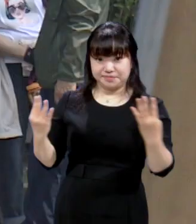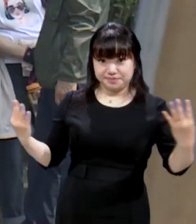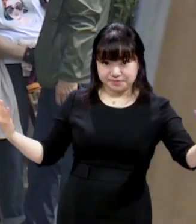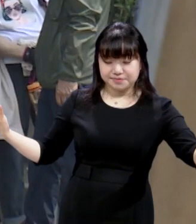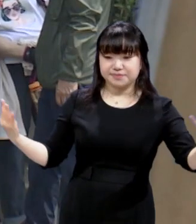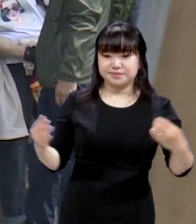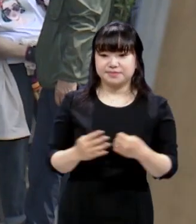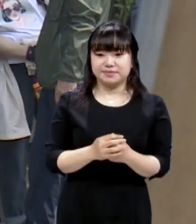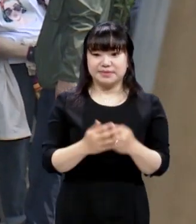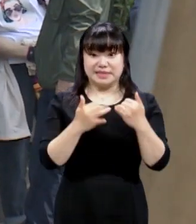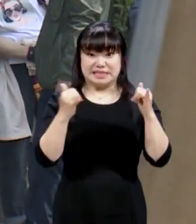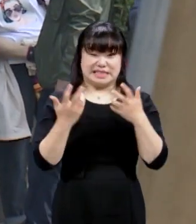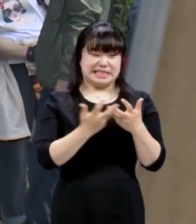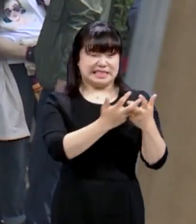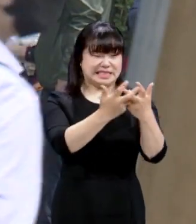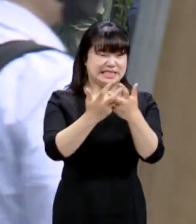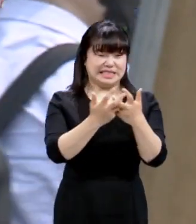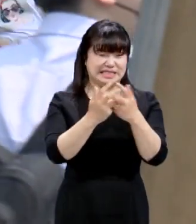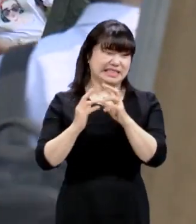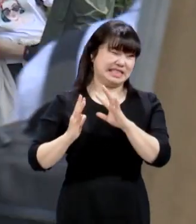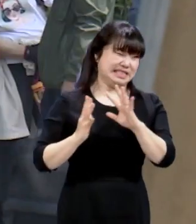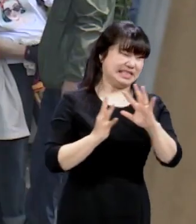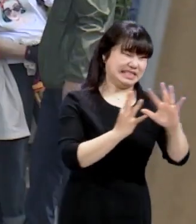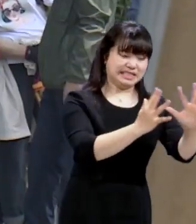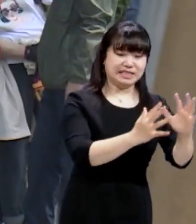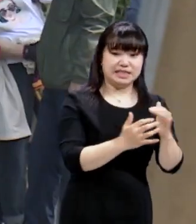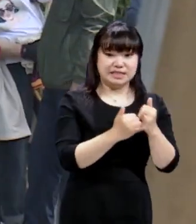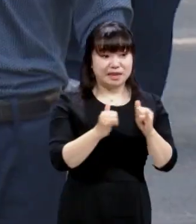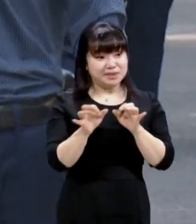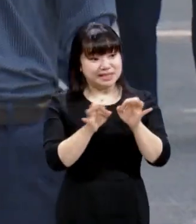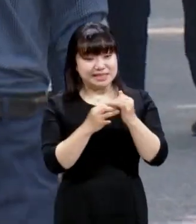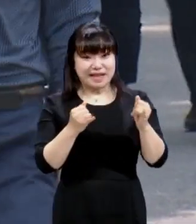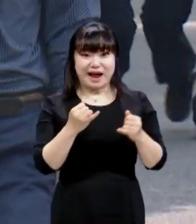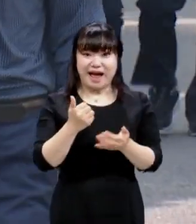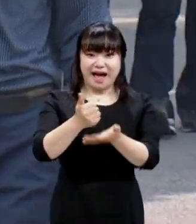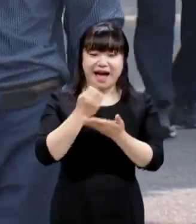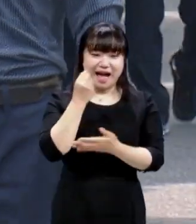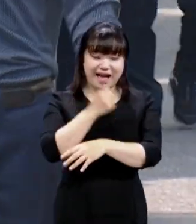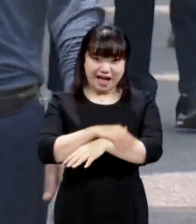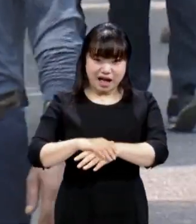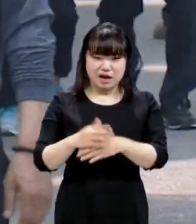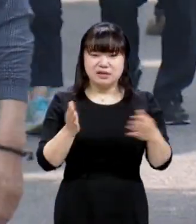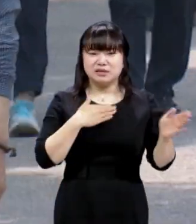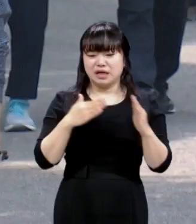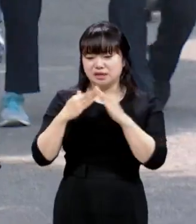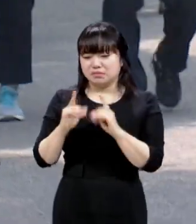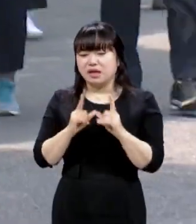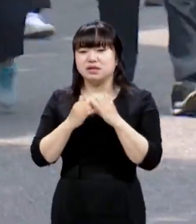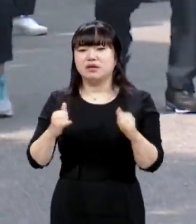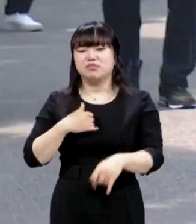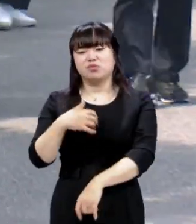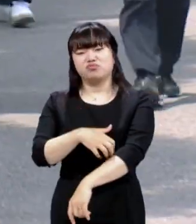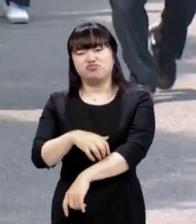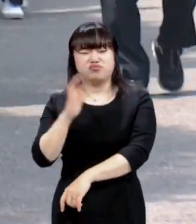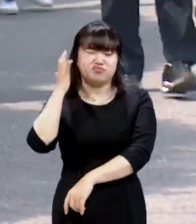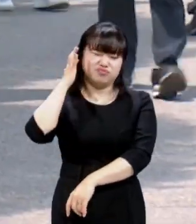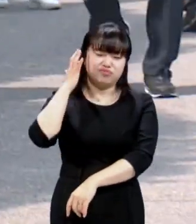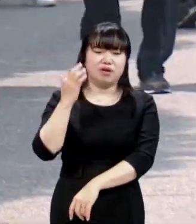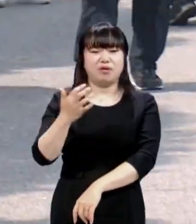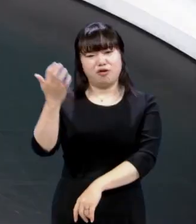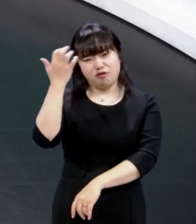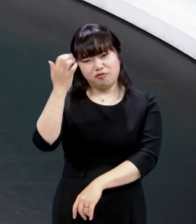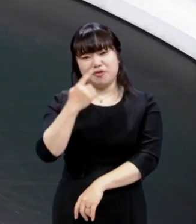등 북적이는 관광객으로 주변 상인들은 반갑지만 살고 있는 주민들은 소음 등으로 불편을 겪고 있는